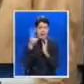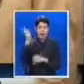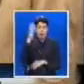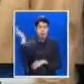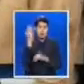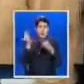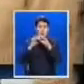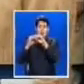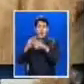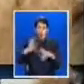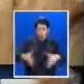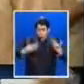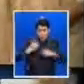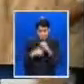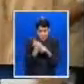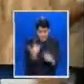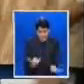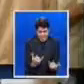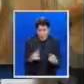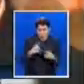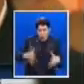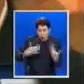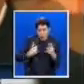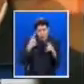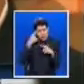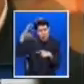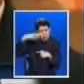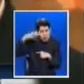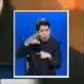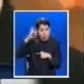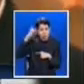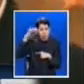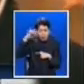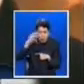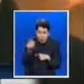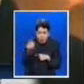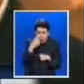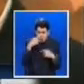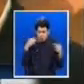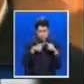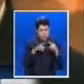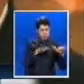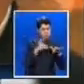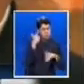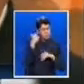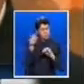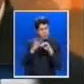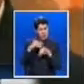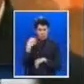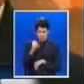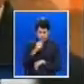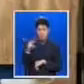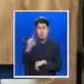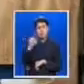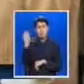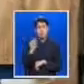คือฤดูร้อนปีนี้ซึ่งปกติฤดูร้อนบ้านเรามีฝนอยู่แล้วฝนก็จะน้อยกว่าค่าปกตินิดหน่อยประมาณ 10-20% น